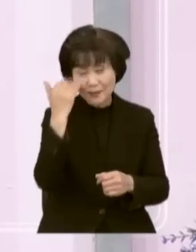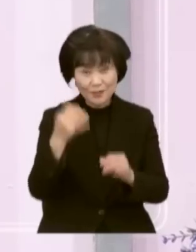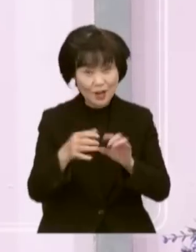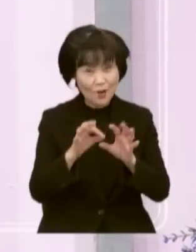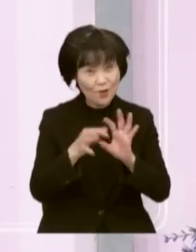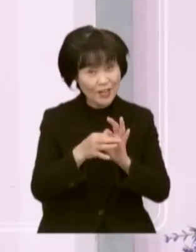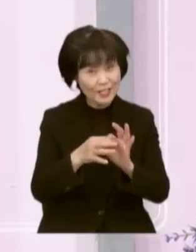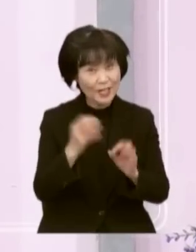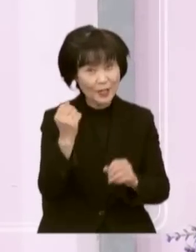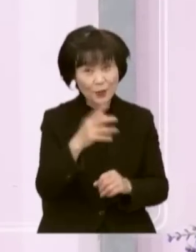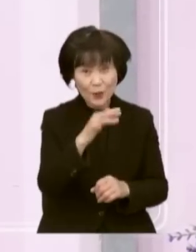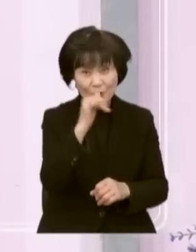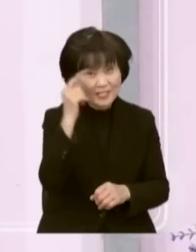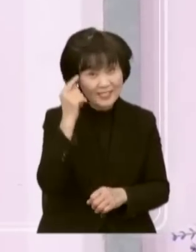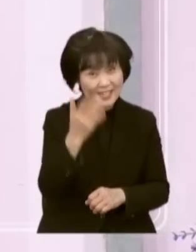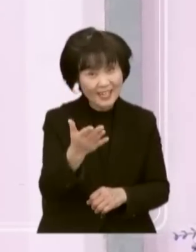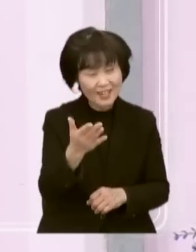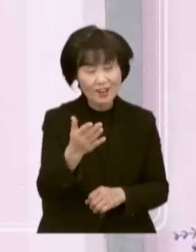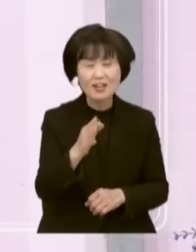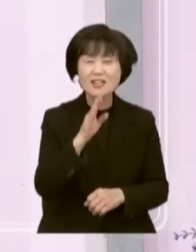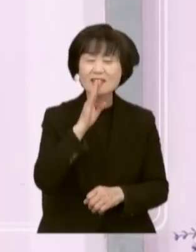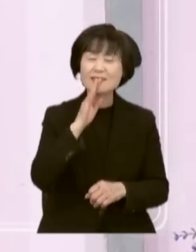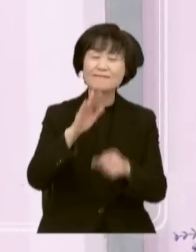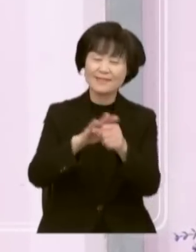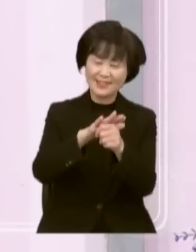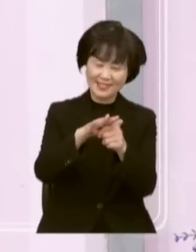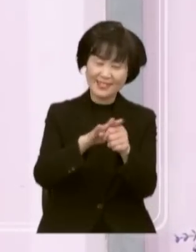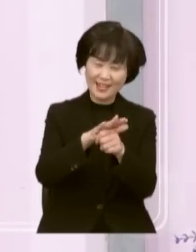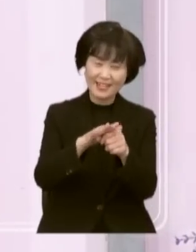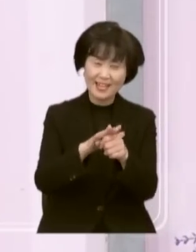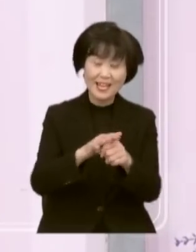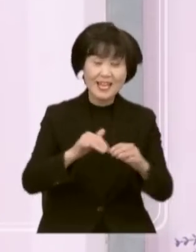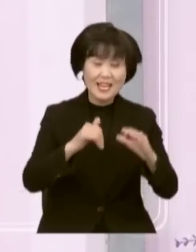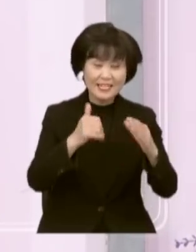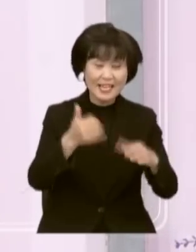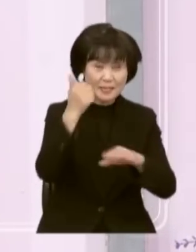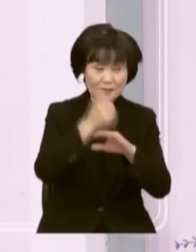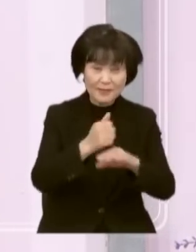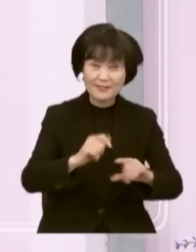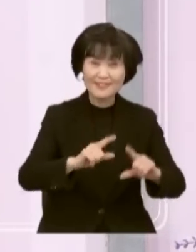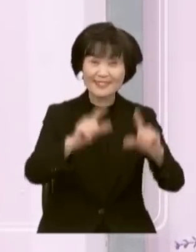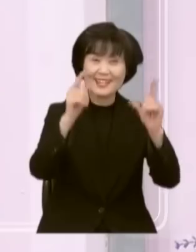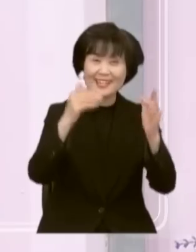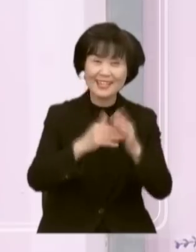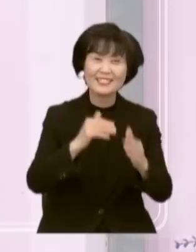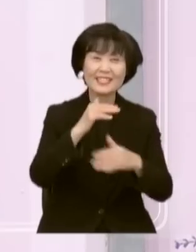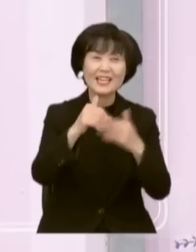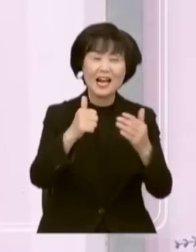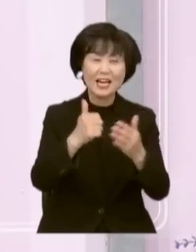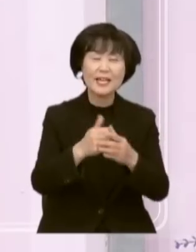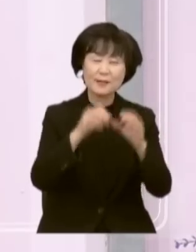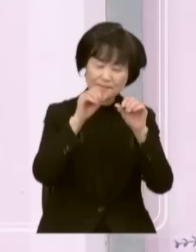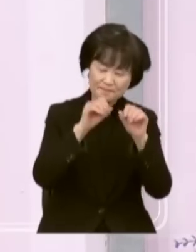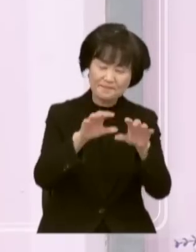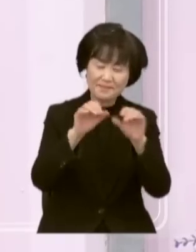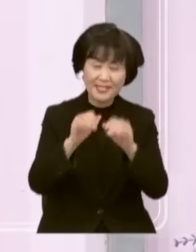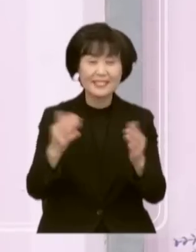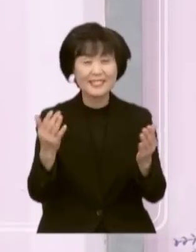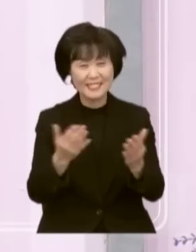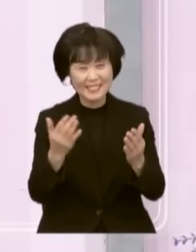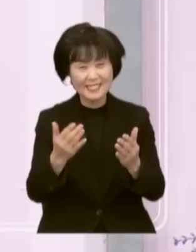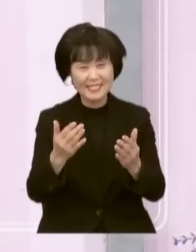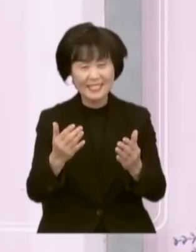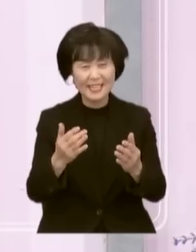생각해요. 정말 진심으로 사랑하고 예. 우리 세상 끝날까지 하나님 일 이 전하는 일에